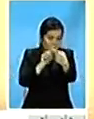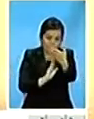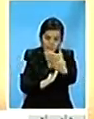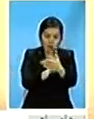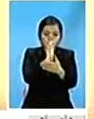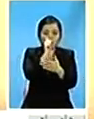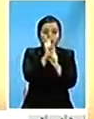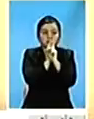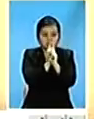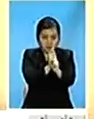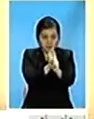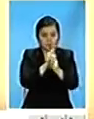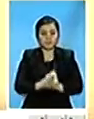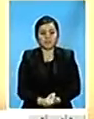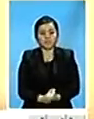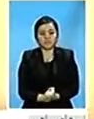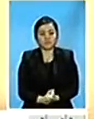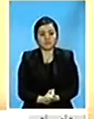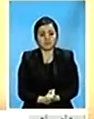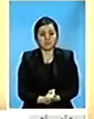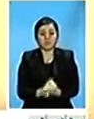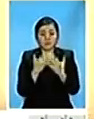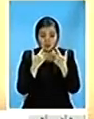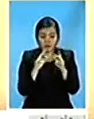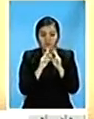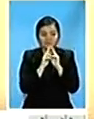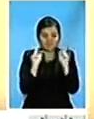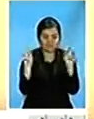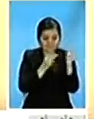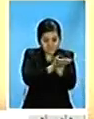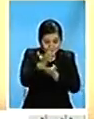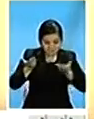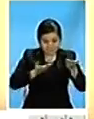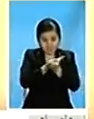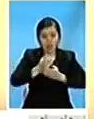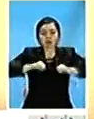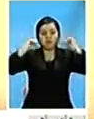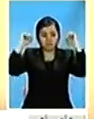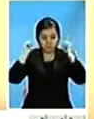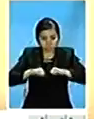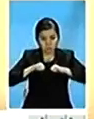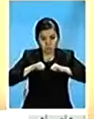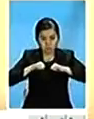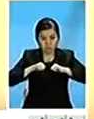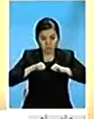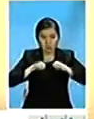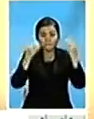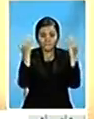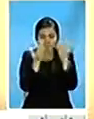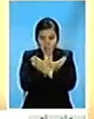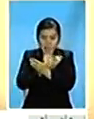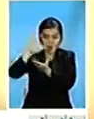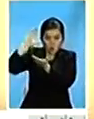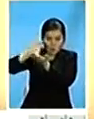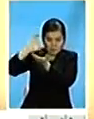าพนอกจากนี้คณะกรรมการวิสามัญได้พิจารณาอนุมัติให้มีการเปลี่ยนแปลงงบประมาณราย